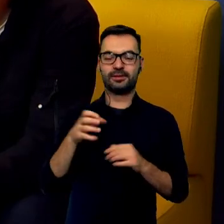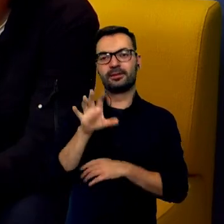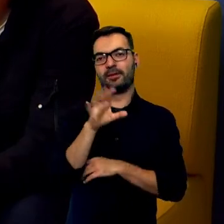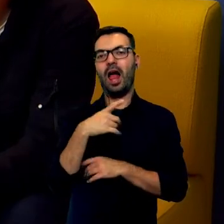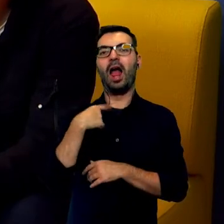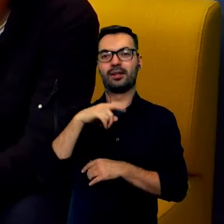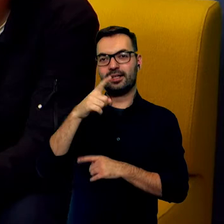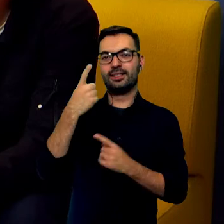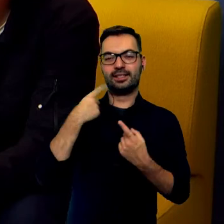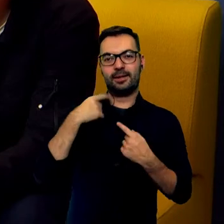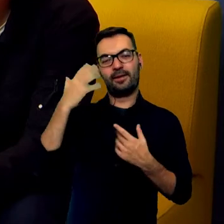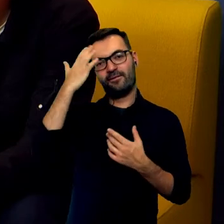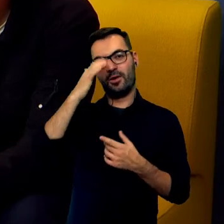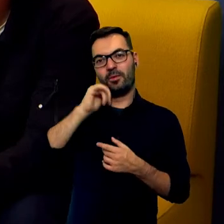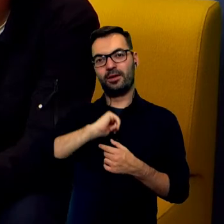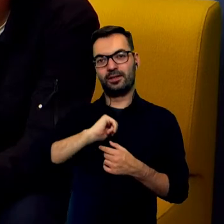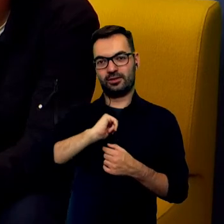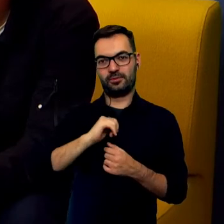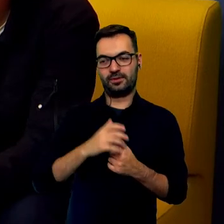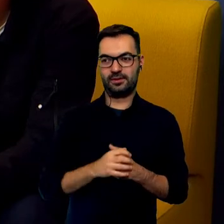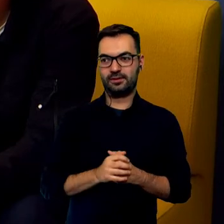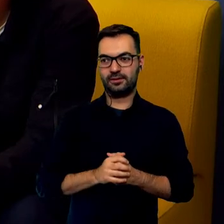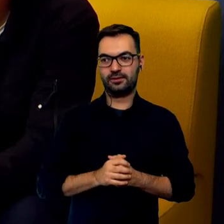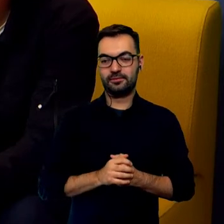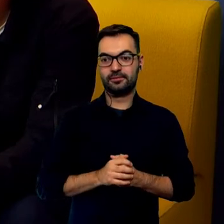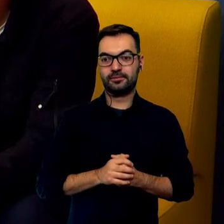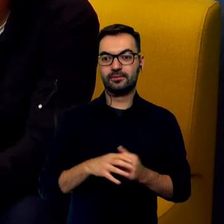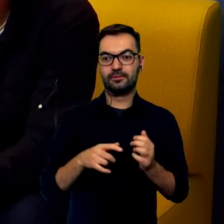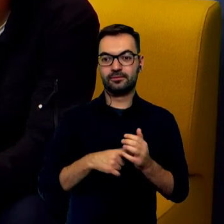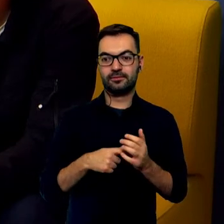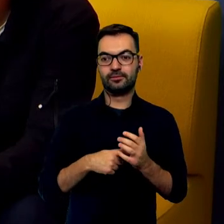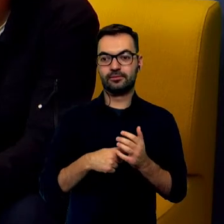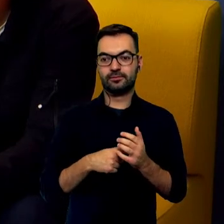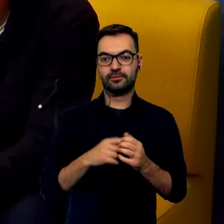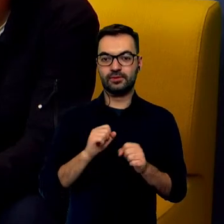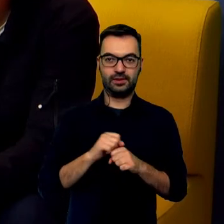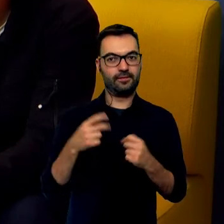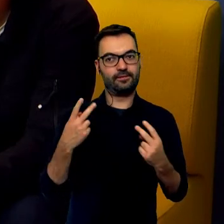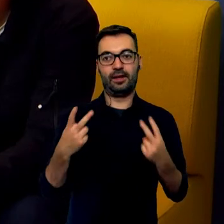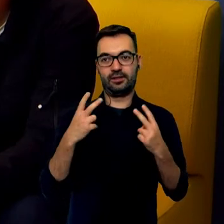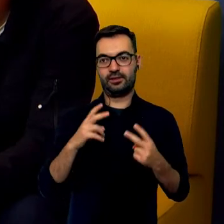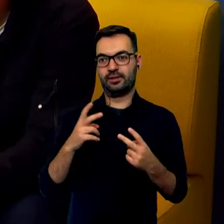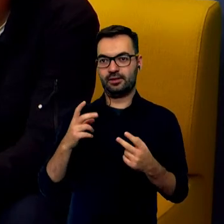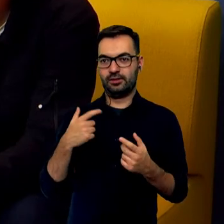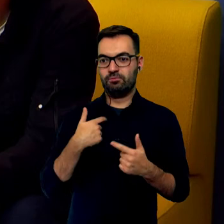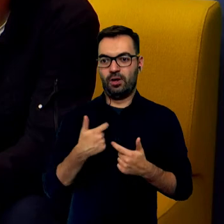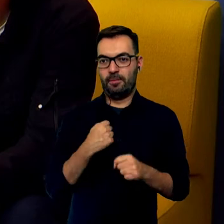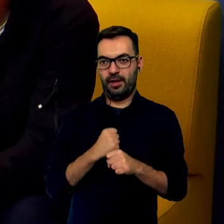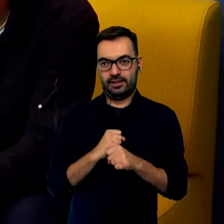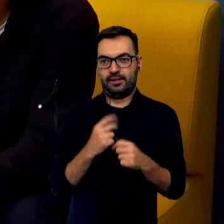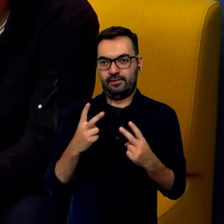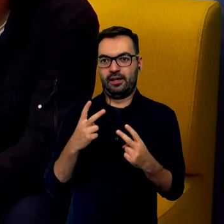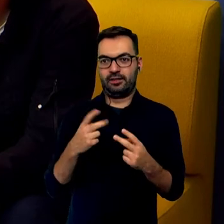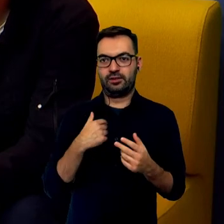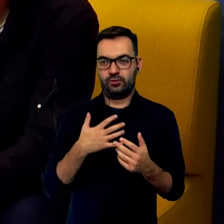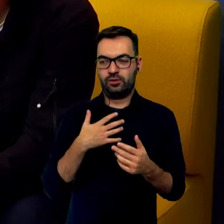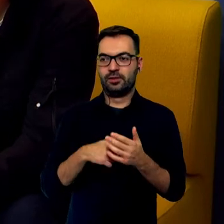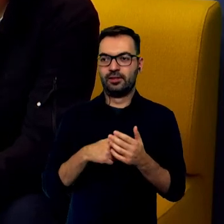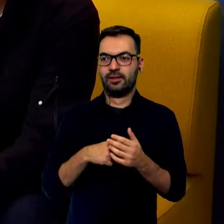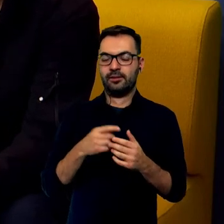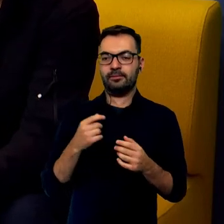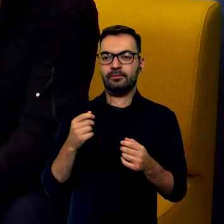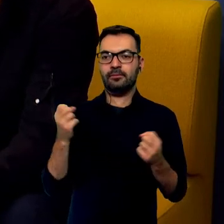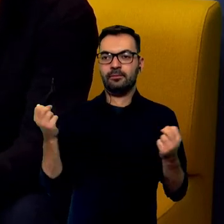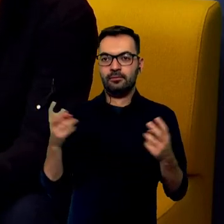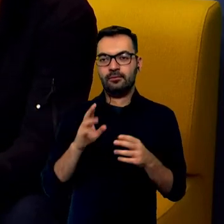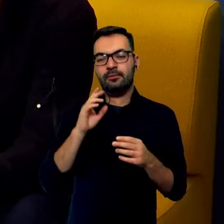jakąś swoją iluzję danej osoby. I ja pomyślałem sobie, że to oczywiście jest cenne, co robię i wierzę w taką terapeutyczną